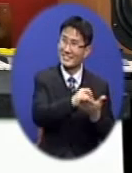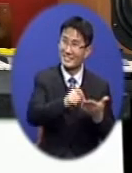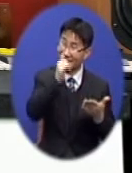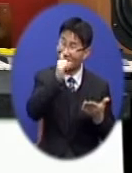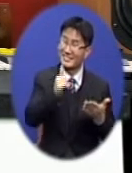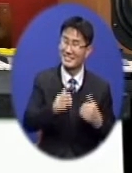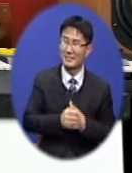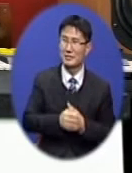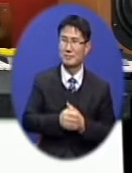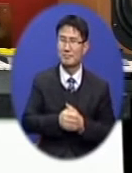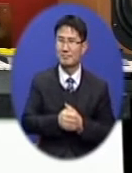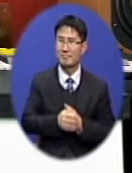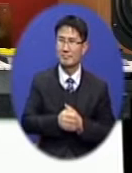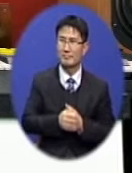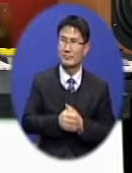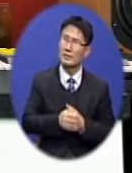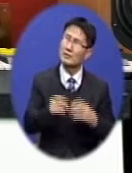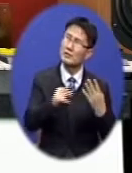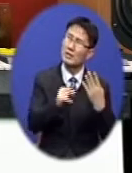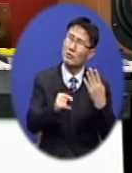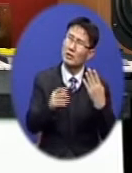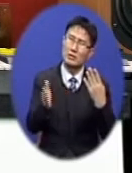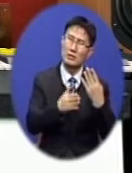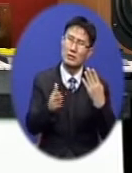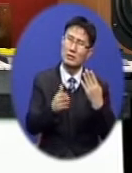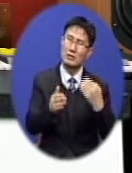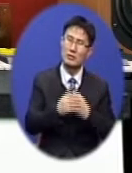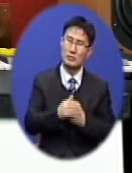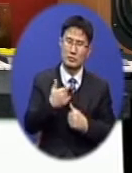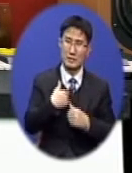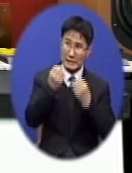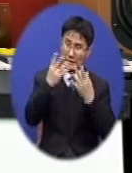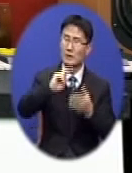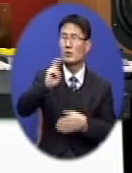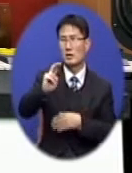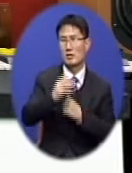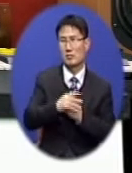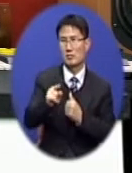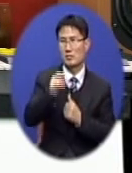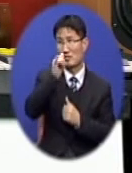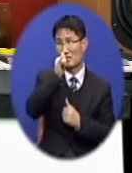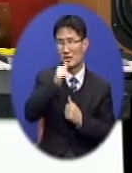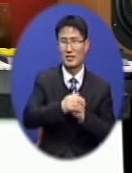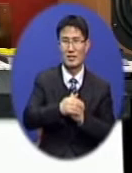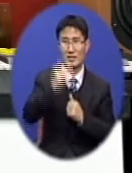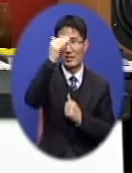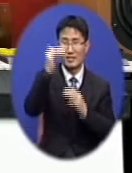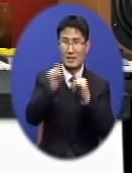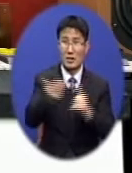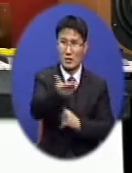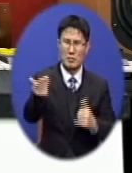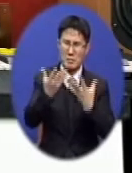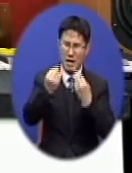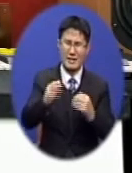쓰고 있고. 예. 올 4월 달쯤 되면은 저도 신곡이 나올 거예요. 시청자 여러분, 예. 시청자 여러분들 많이